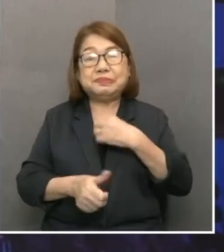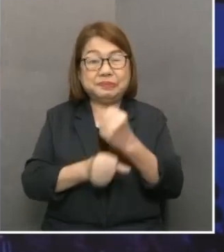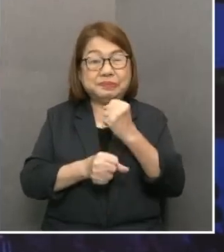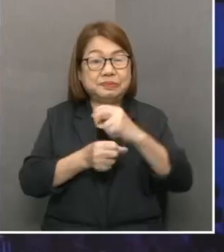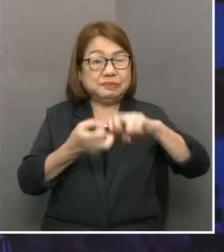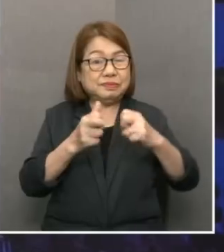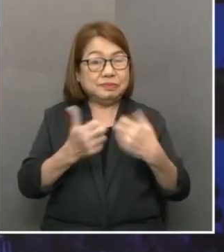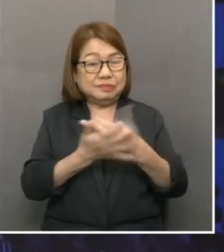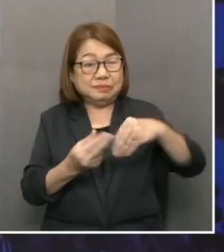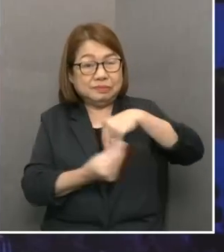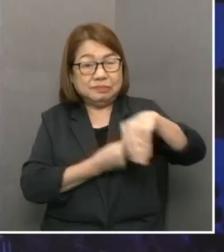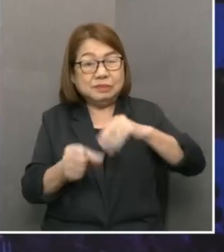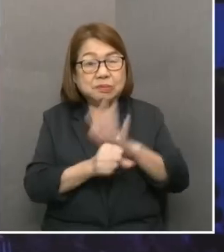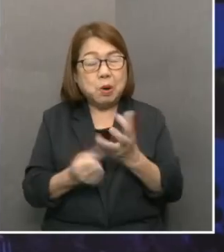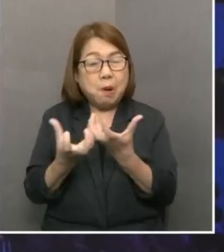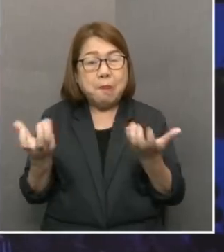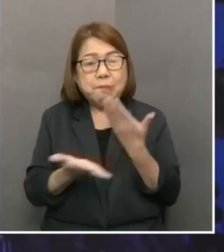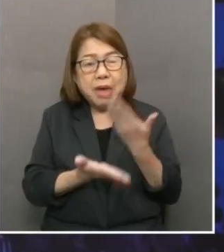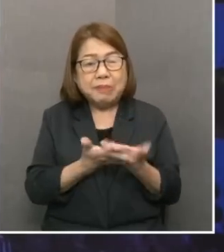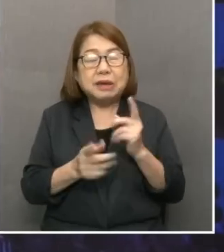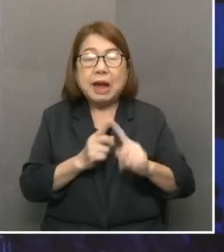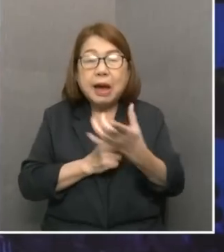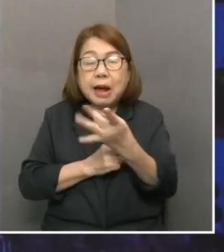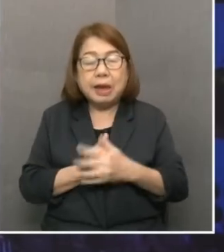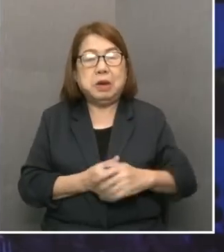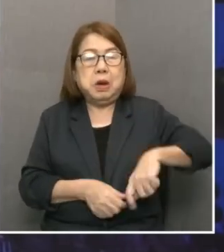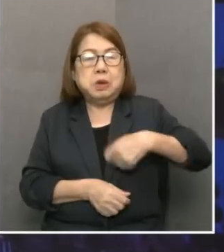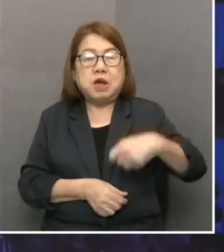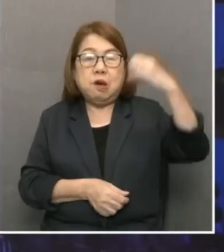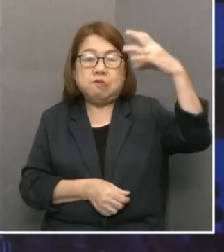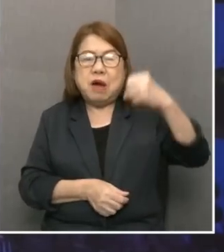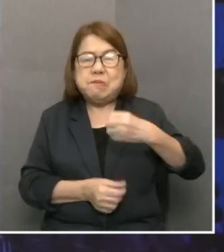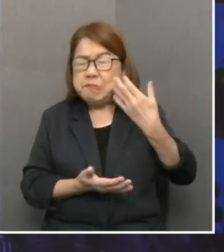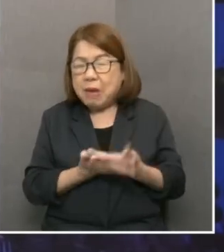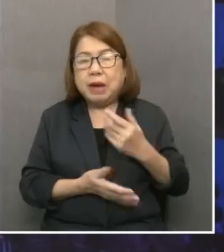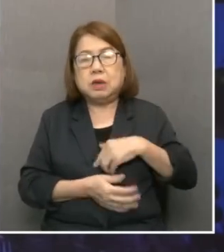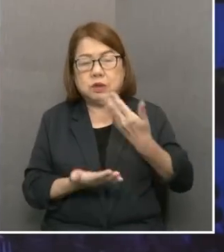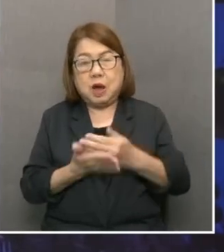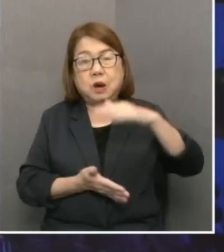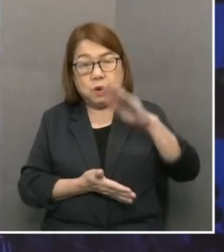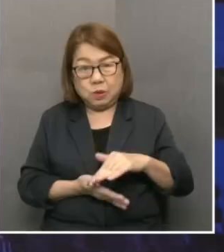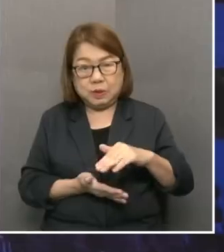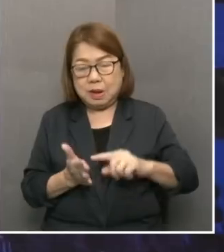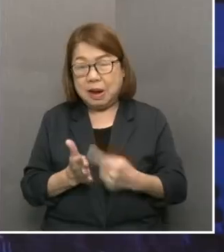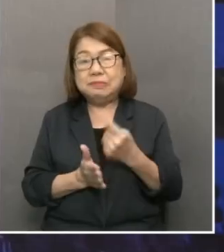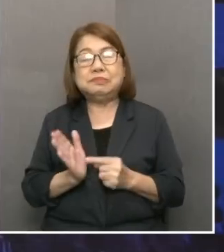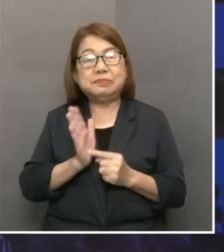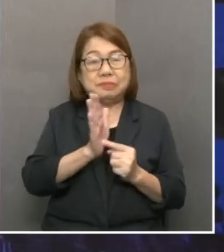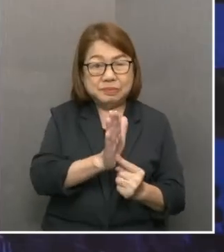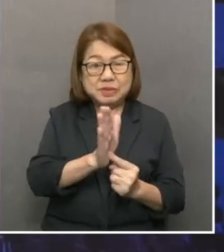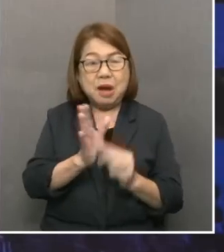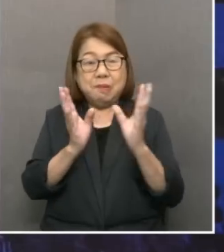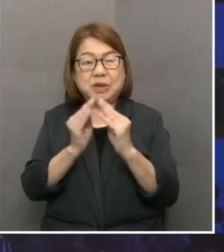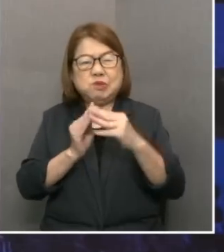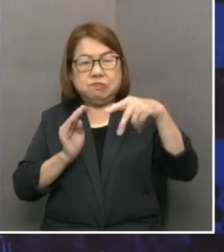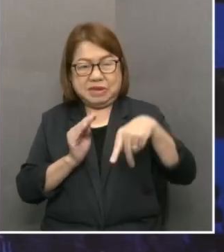ร้อนนะคะว่าจะลดกี่บาทเนี่ยลดค่าไฟค่ะโดยจะเสนอที่ประชุมคณะรัฐมนตรีนัดแรกก็คาดว่าจะเป็นนัดพิเศษที่